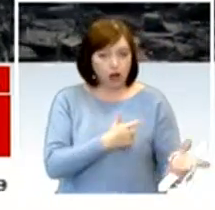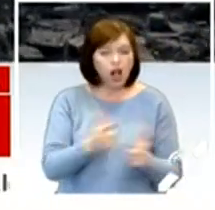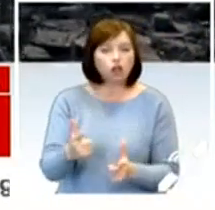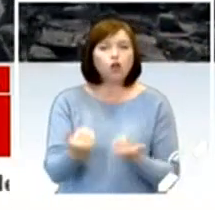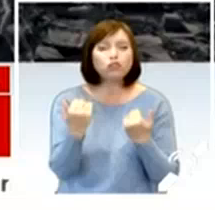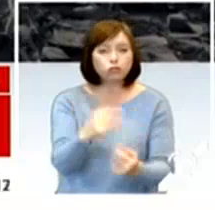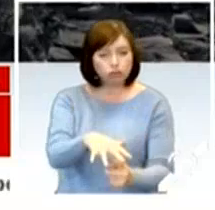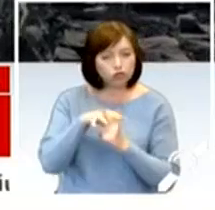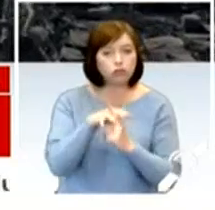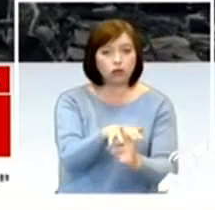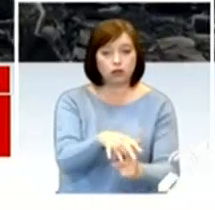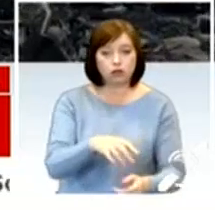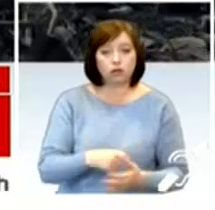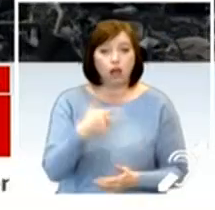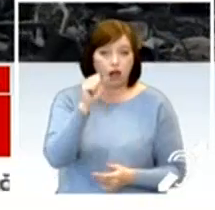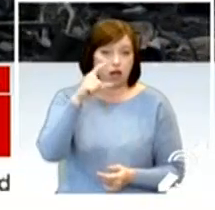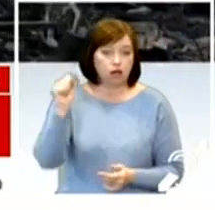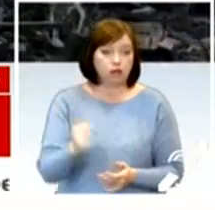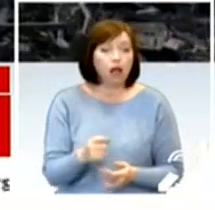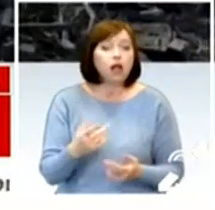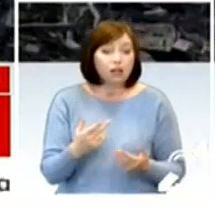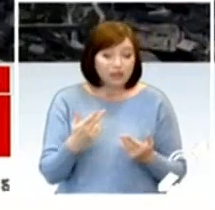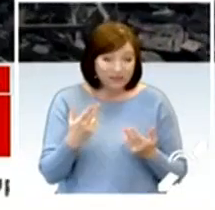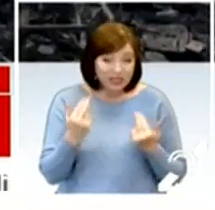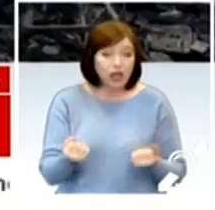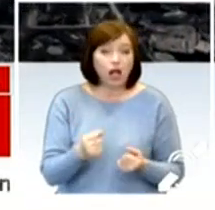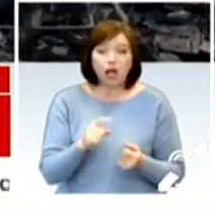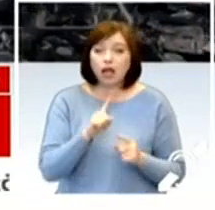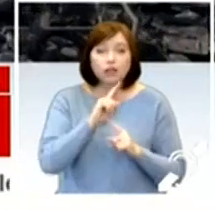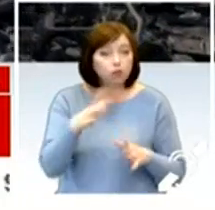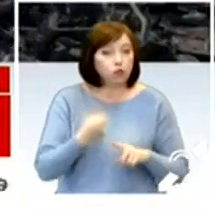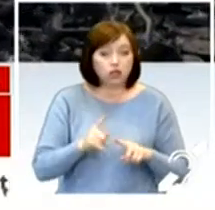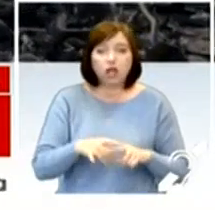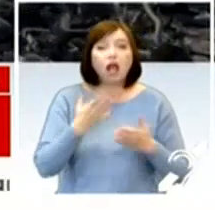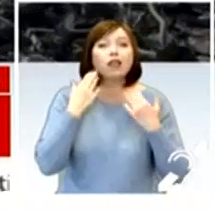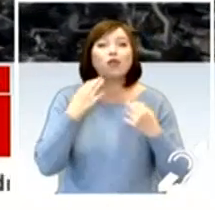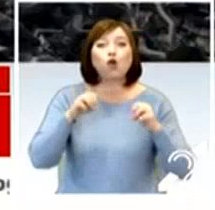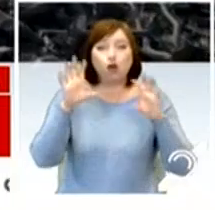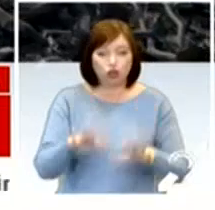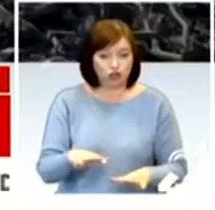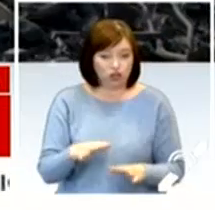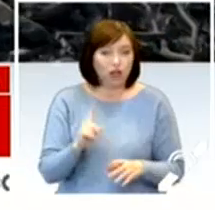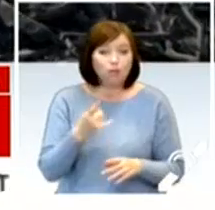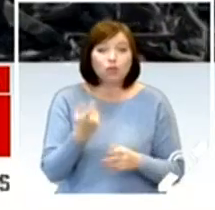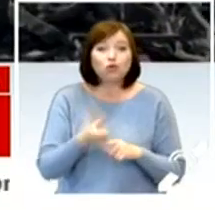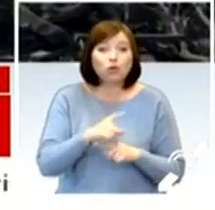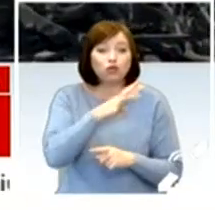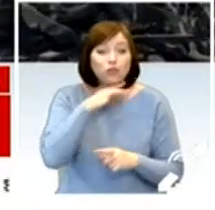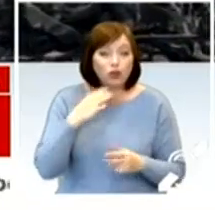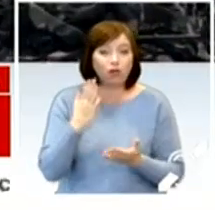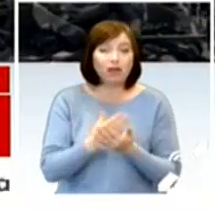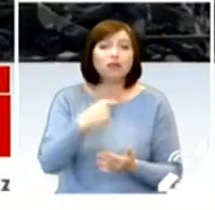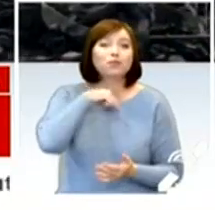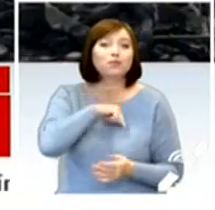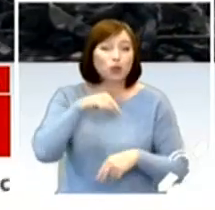intre în fâșia Gaza. Cu siguranță nu va fi o hotărâre ușor de luat, sunt foarte multe lucruri